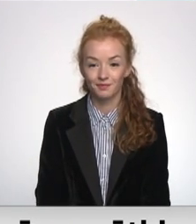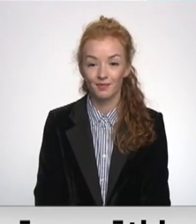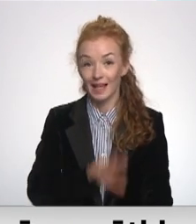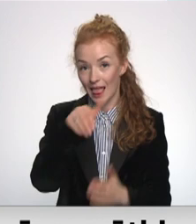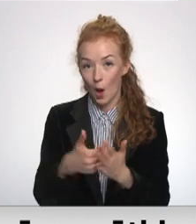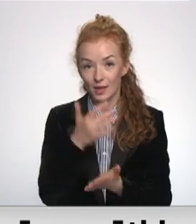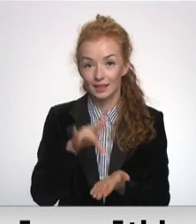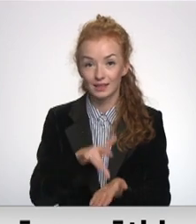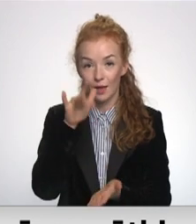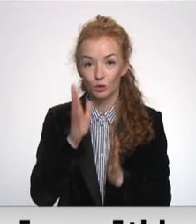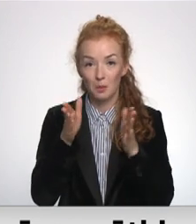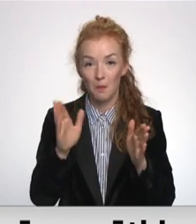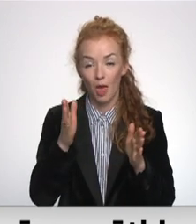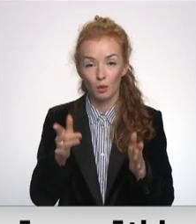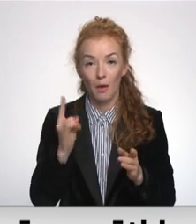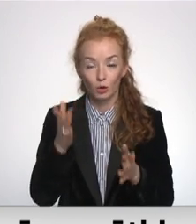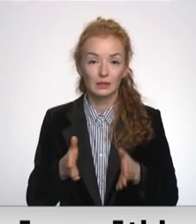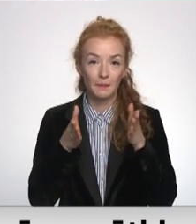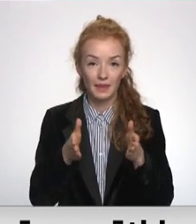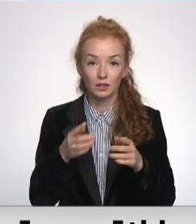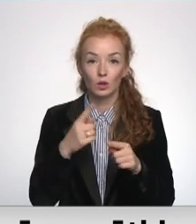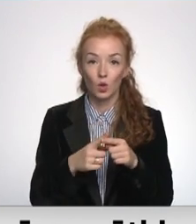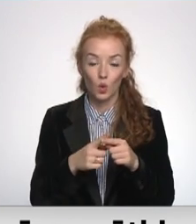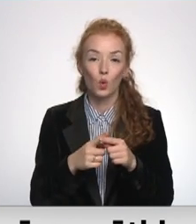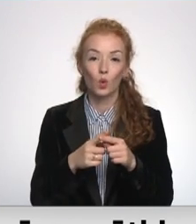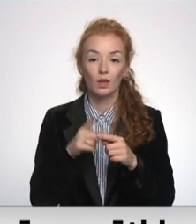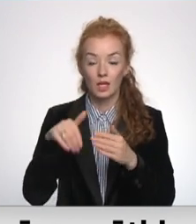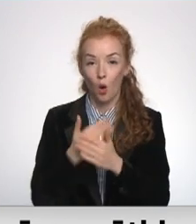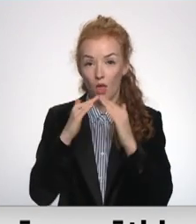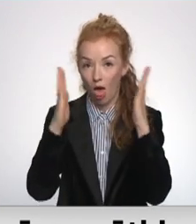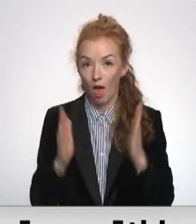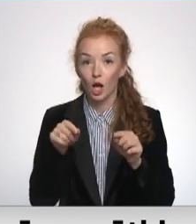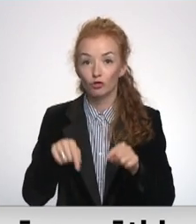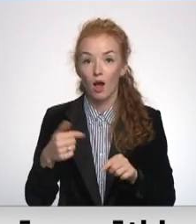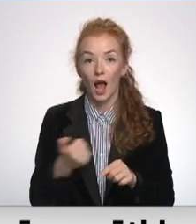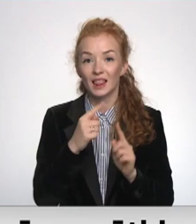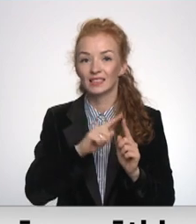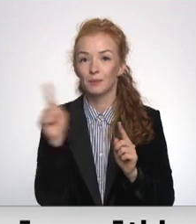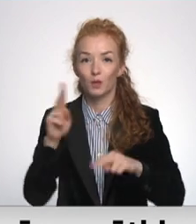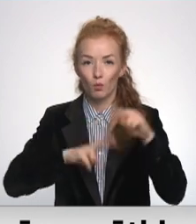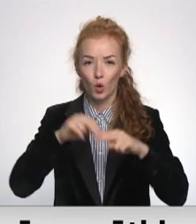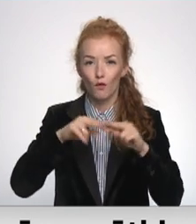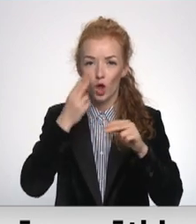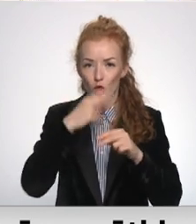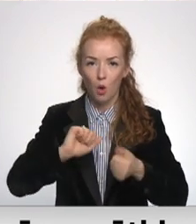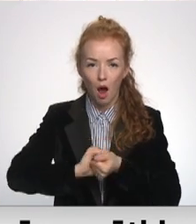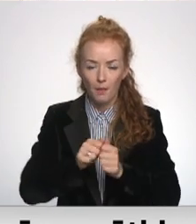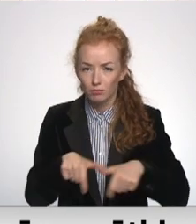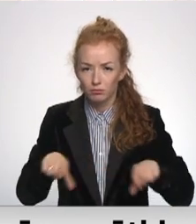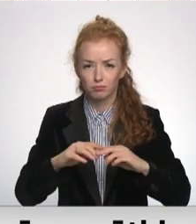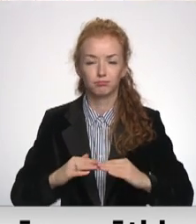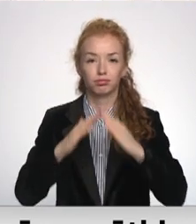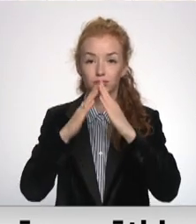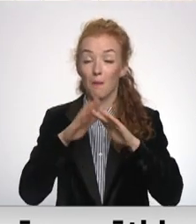Jaunais centrs atradīsies bērnu slimnīcā un jaunceļamā klīnika sēka ir pirmā, kas šajā gadsimtā būvēt no pamatakmens. Pēdējos